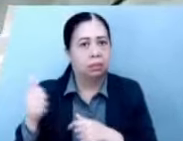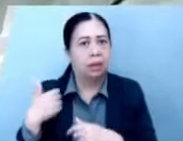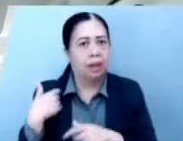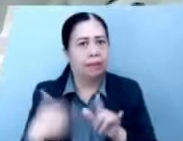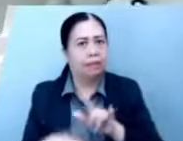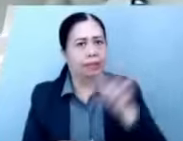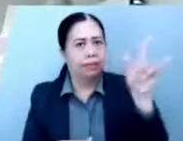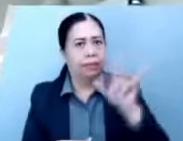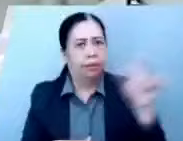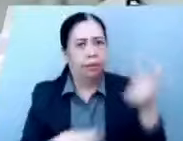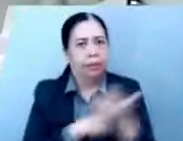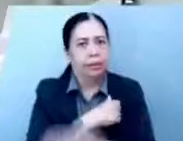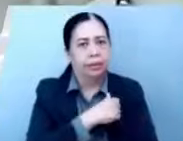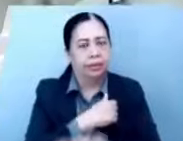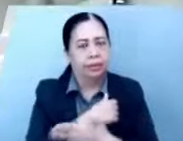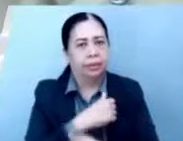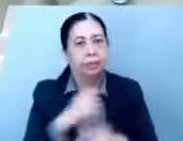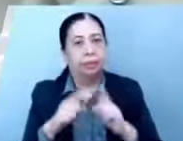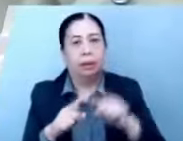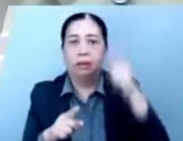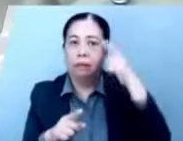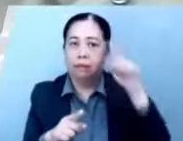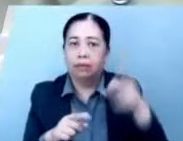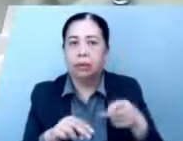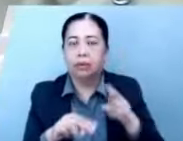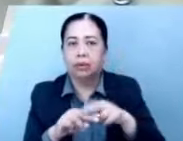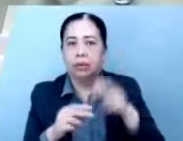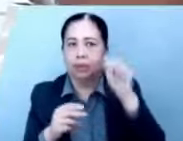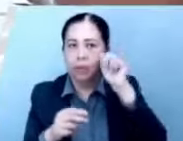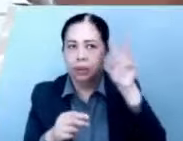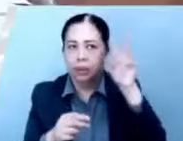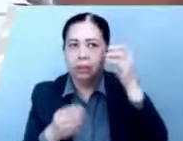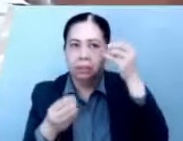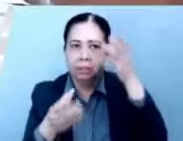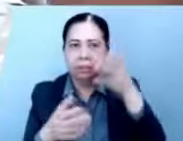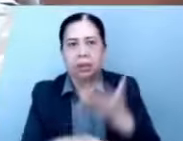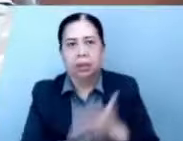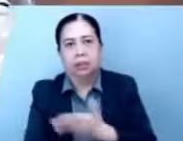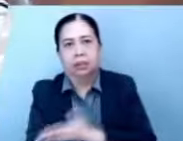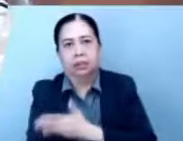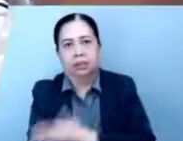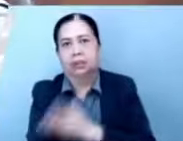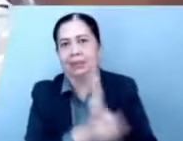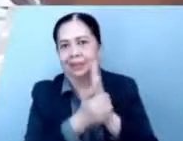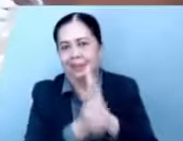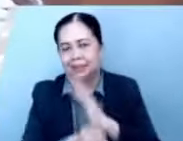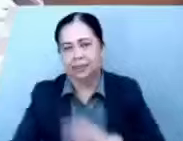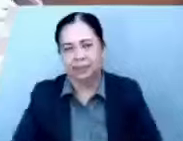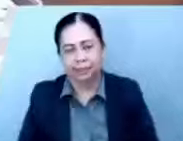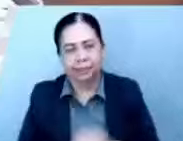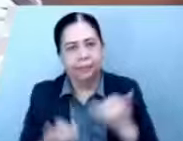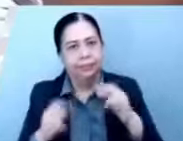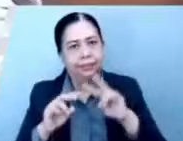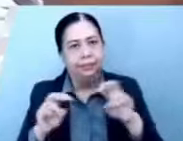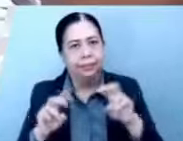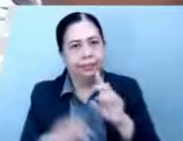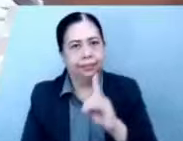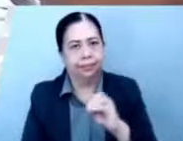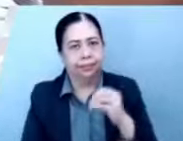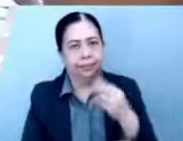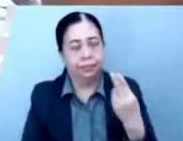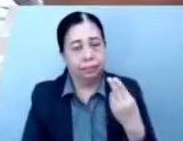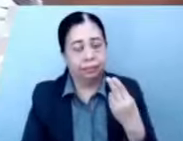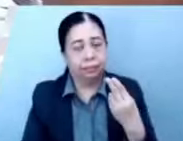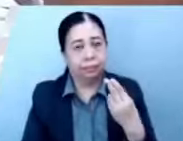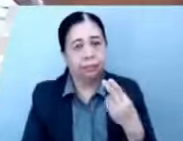bansa pero para daw yon sa dagdag kaalaman at skills upgrading. Nag-iimbisiga na rin ang Department of Health, Professional